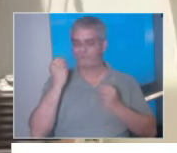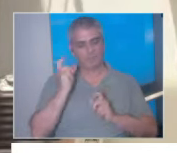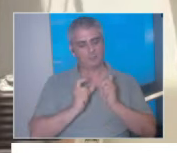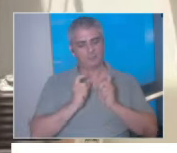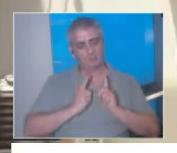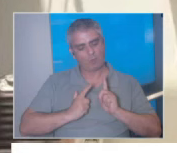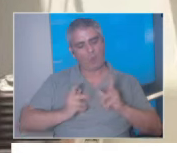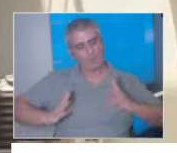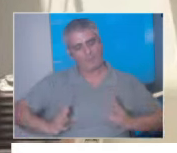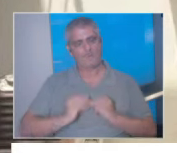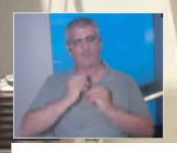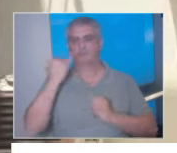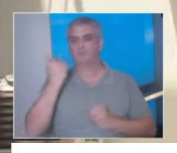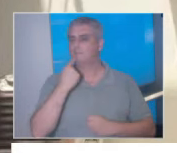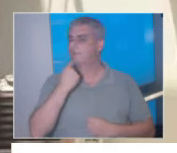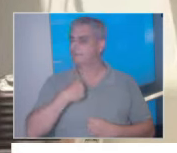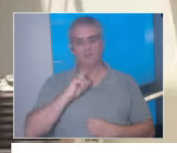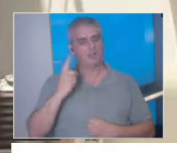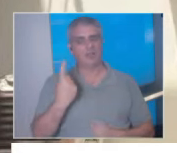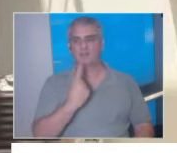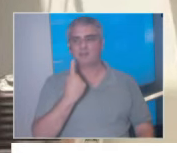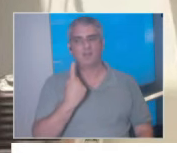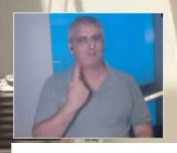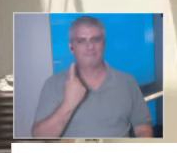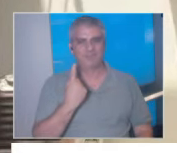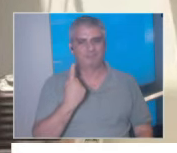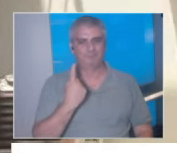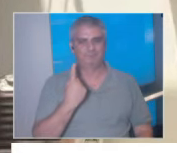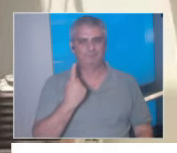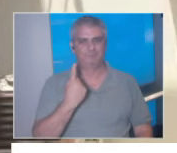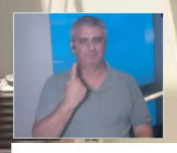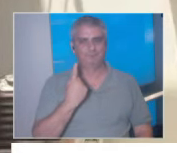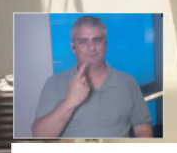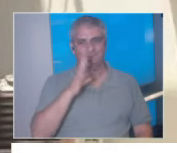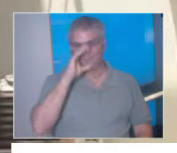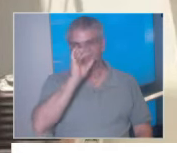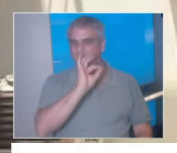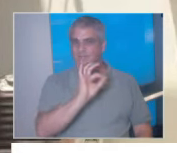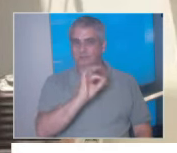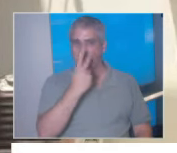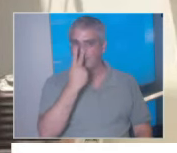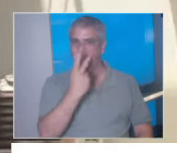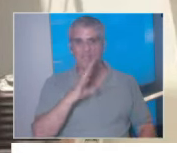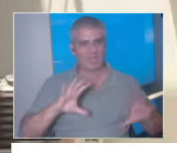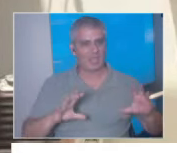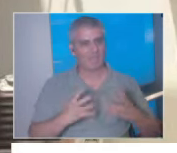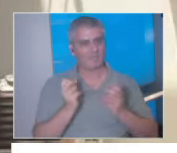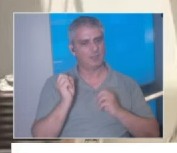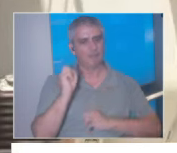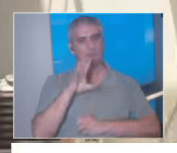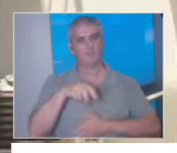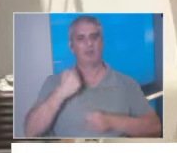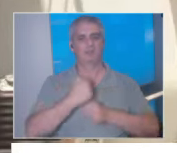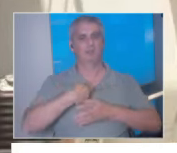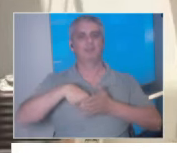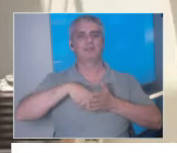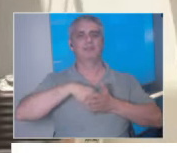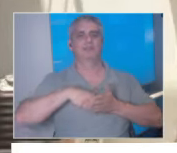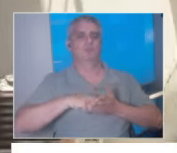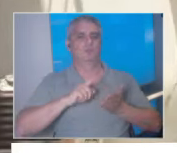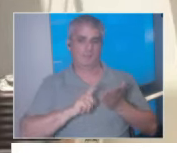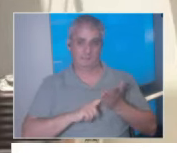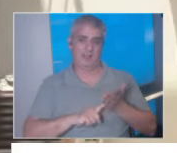מאוד לוחמים, וכל הזמן הוא אמר, אני לא הייתי לבד. אז הראייה הזו של חברה שמגיעה לתיקון בגלל